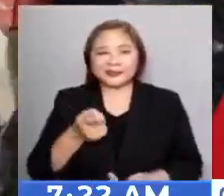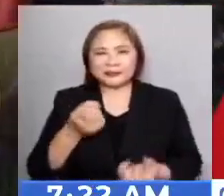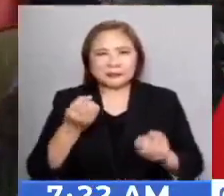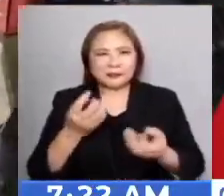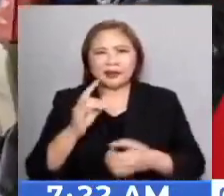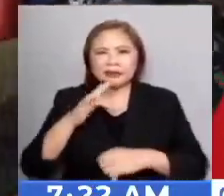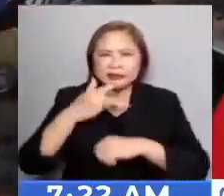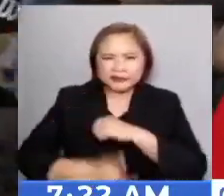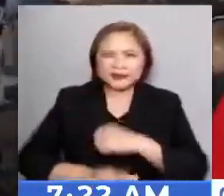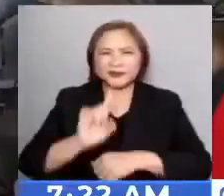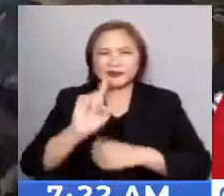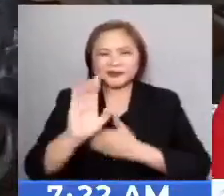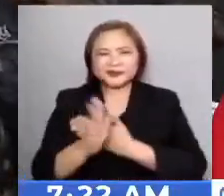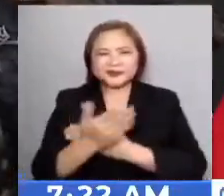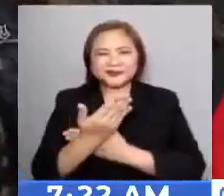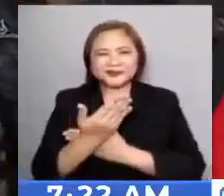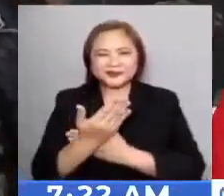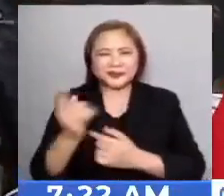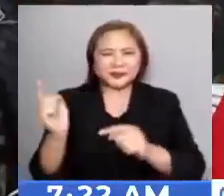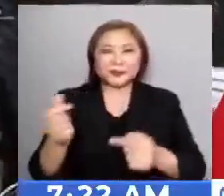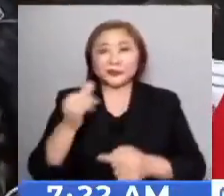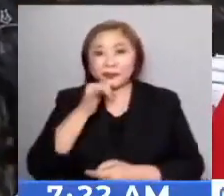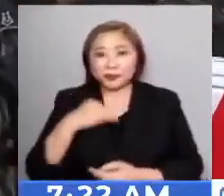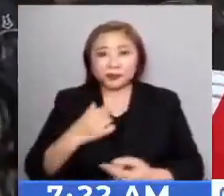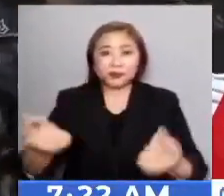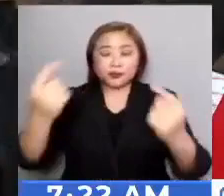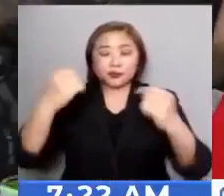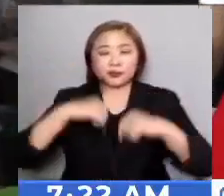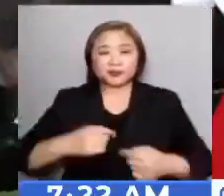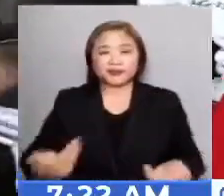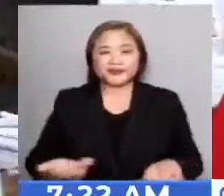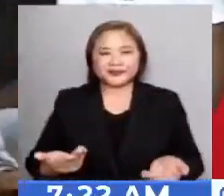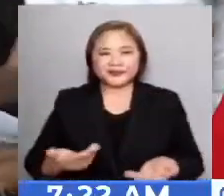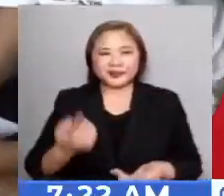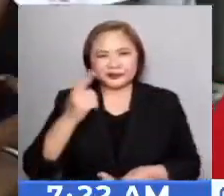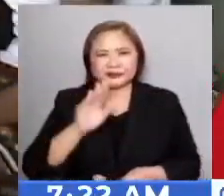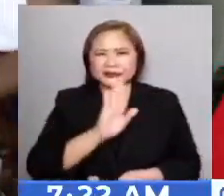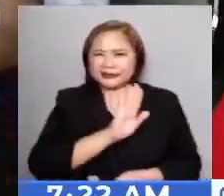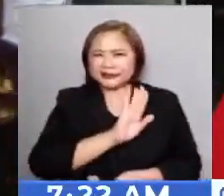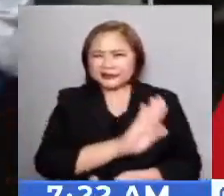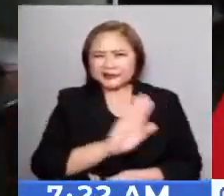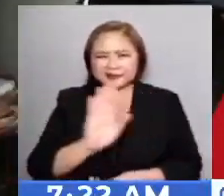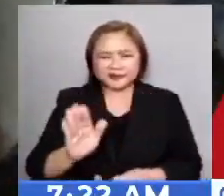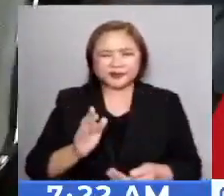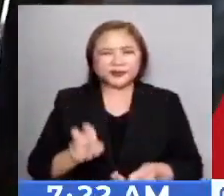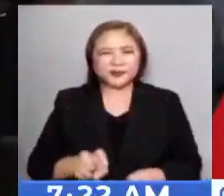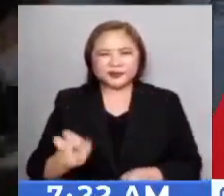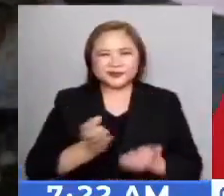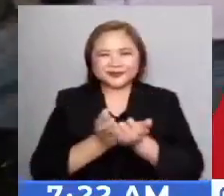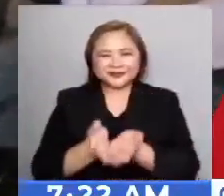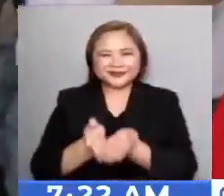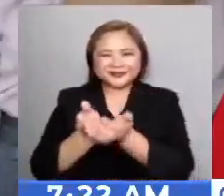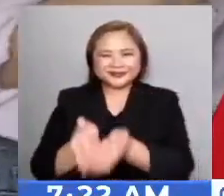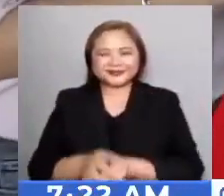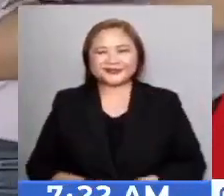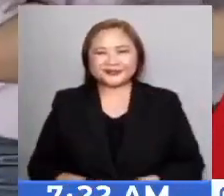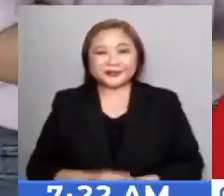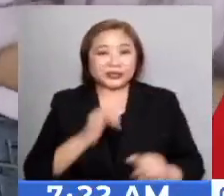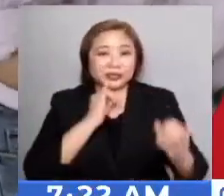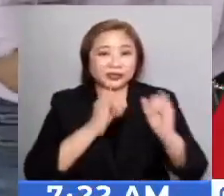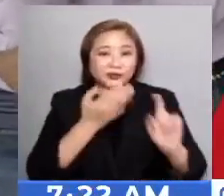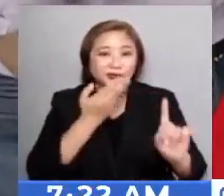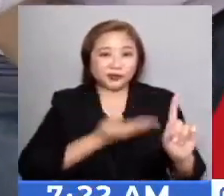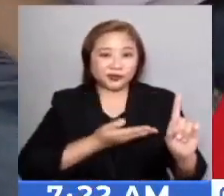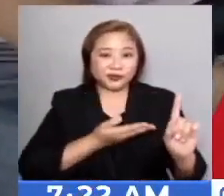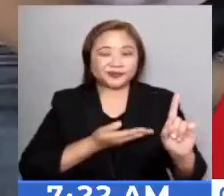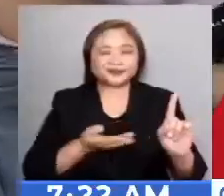pumunta rito para sa kanilang trips. At makakausap po natin sa puntong ito ang isa sa mga pasahero na si Ma'am JC. Good morning